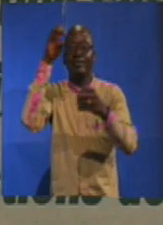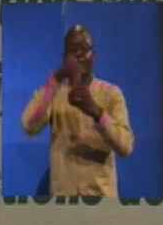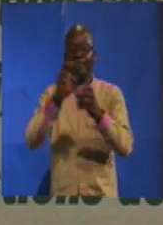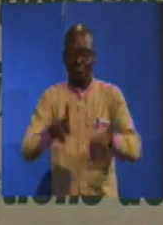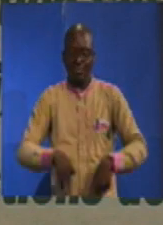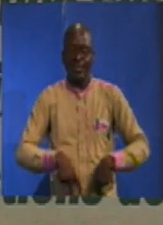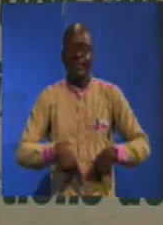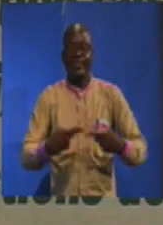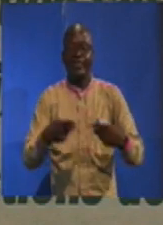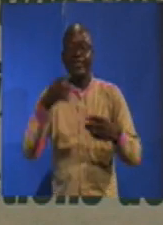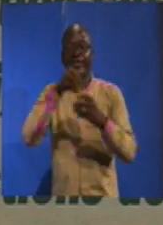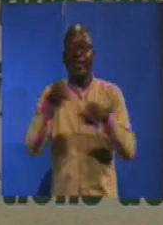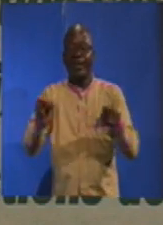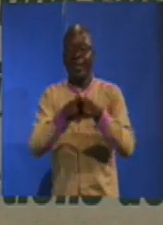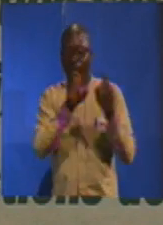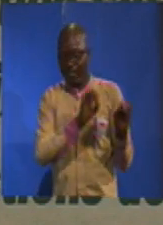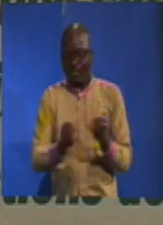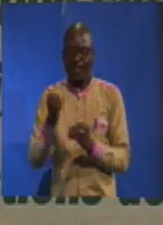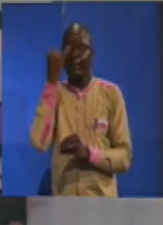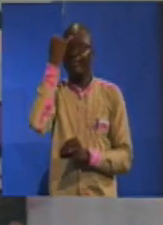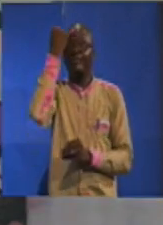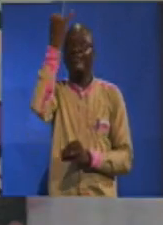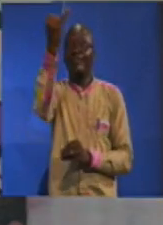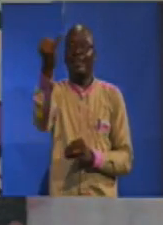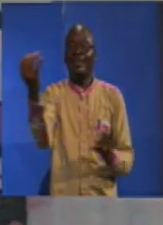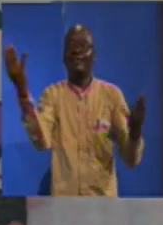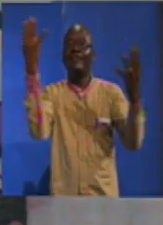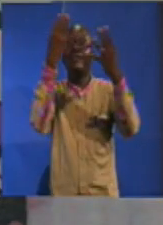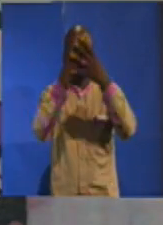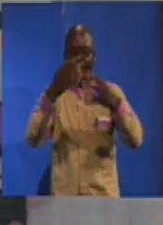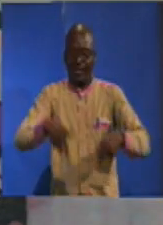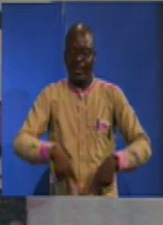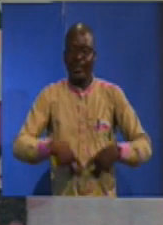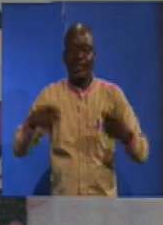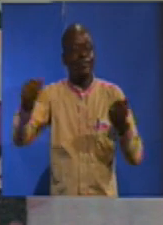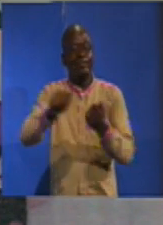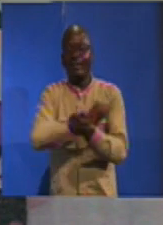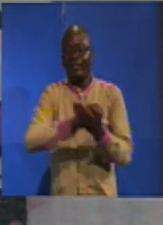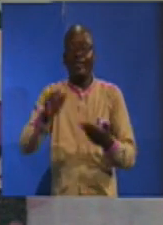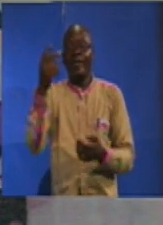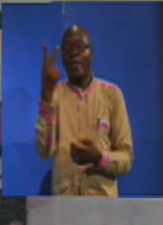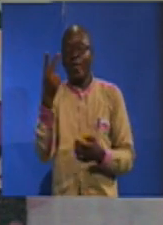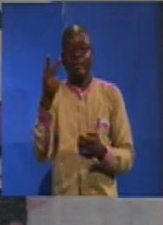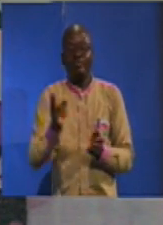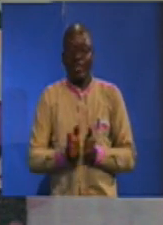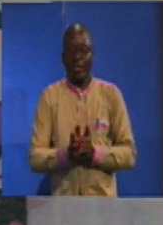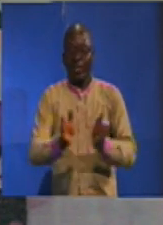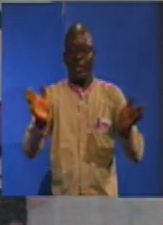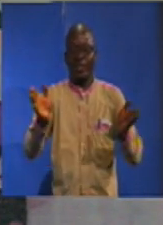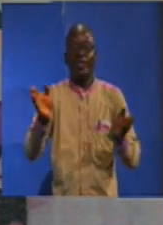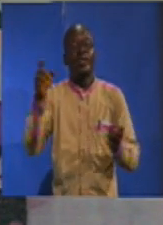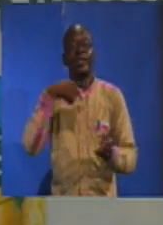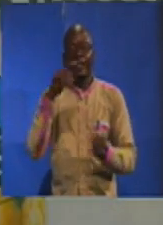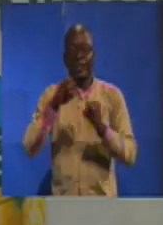vie » dans le même ordre d'idées, « Prison à vie et dégradation pour les deux généraux » ajoute